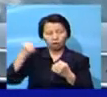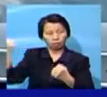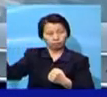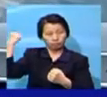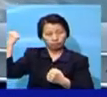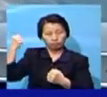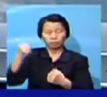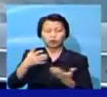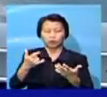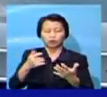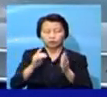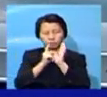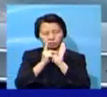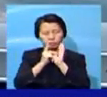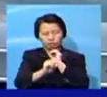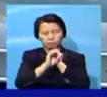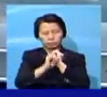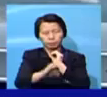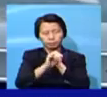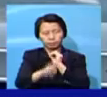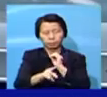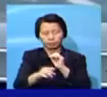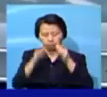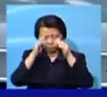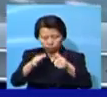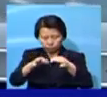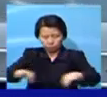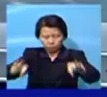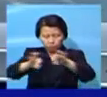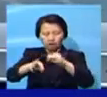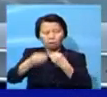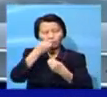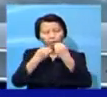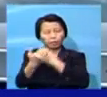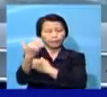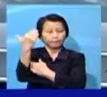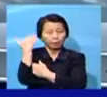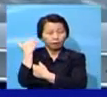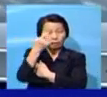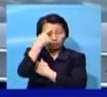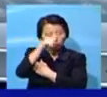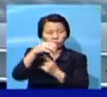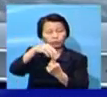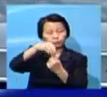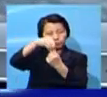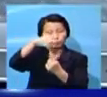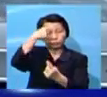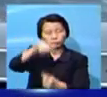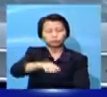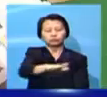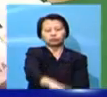dominatan kempen itu bertujuan menekankan kepentingan sarapan terutamanya bagi